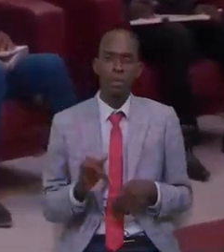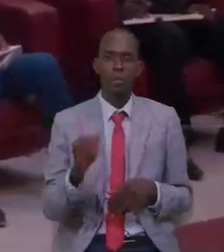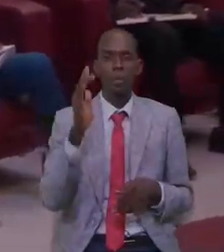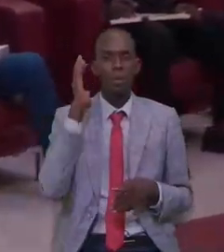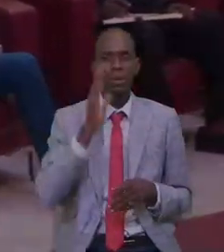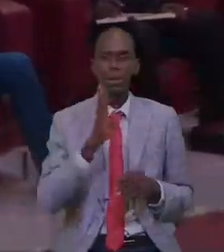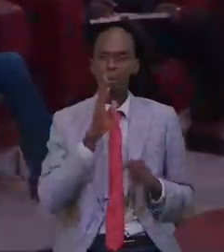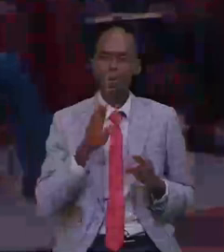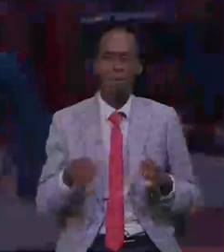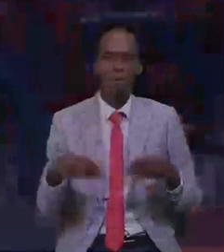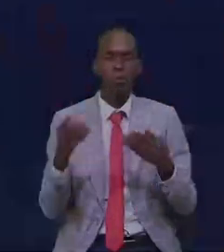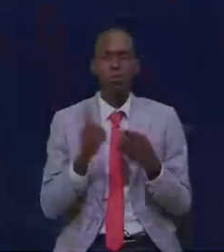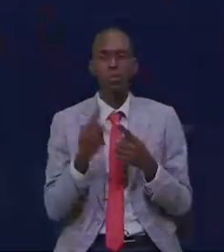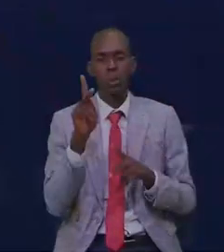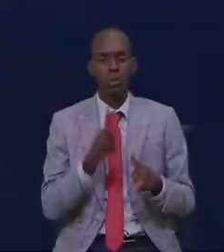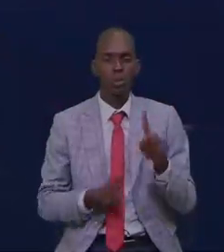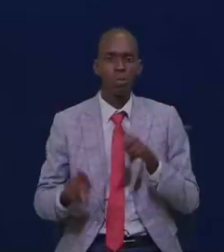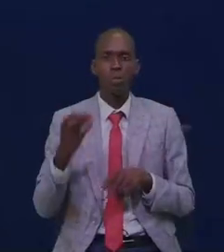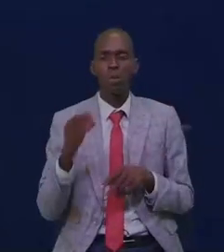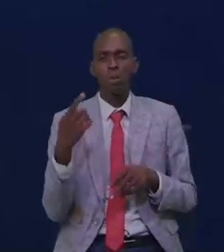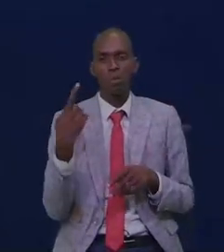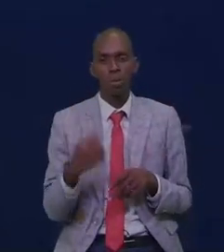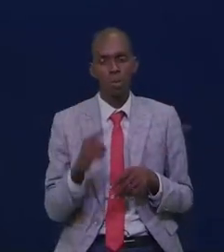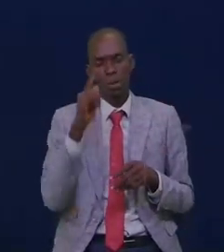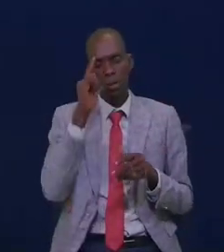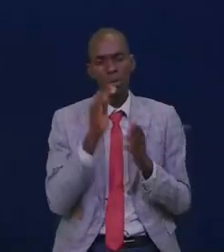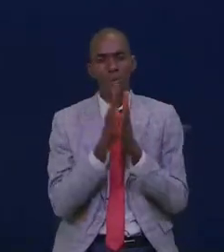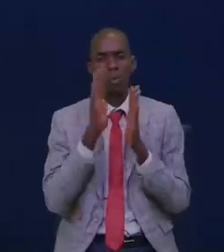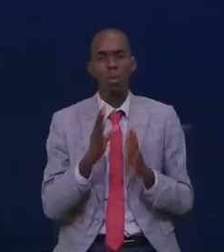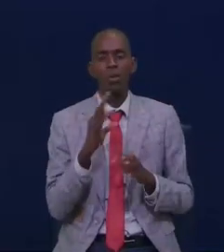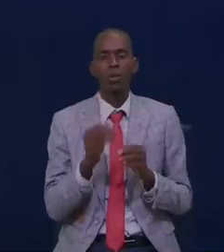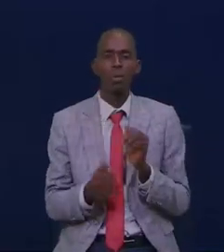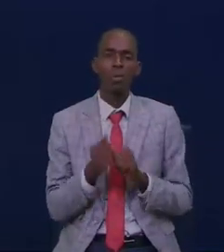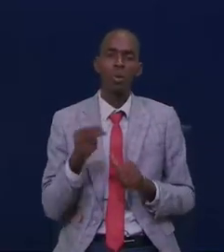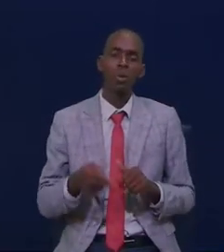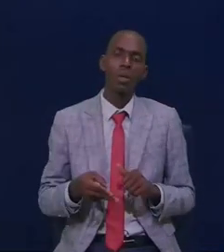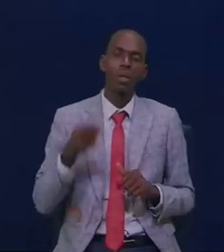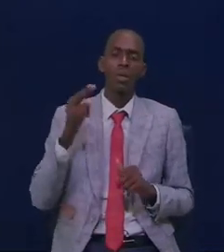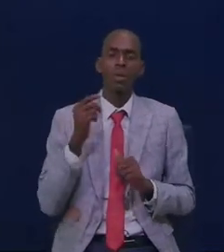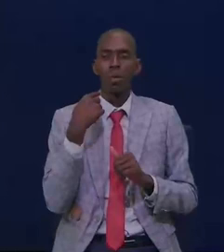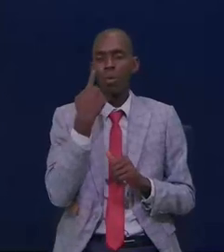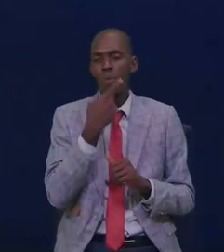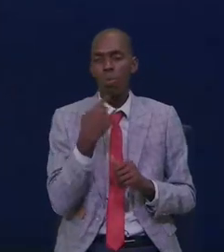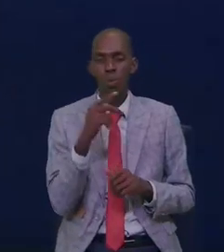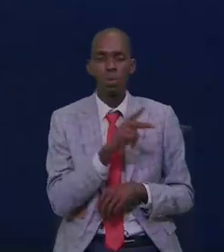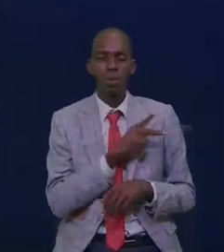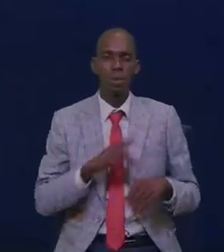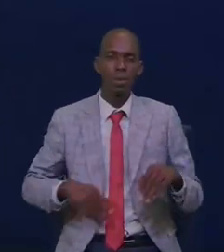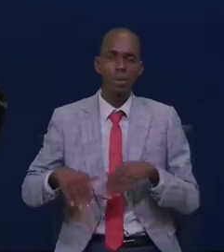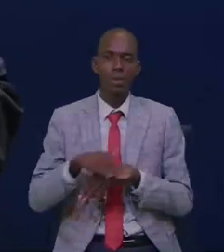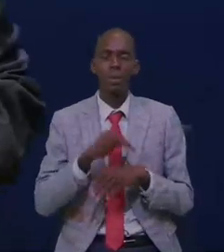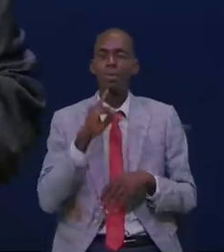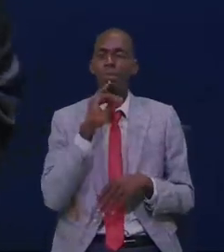sera donnée au peuple des saints du Très-Haut. Son règne est un règne